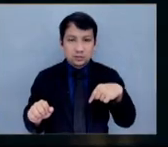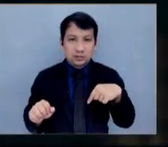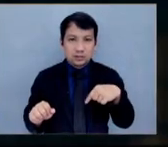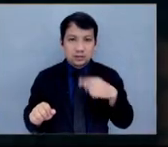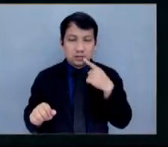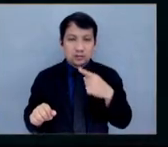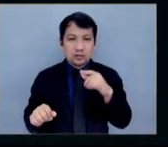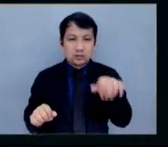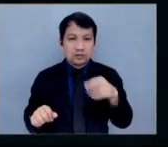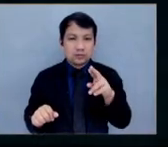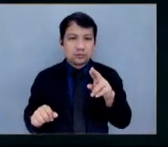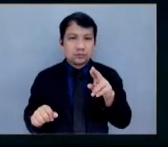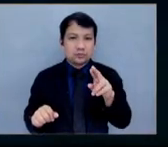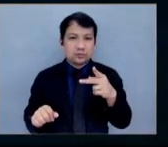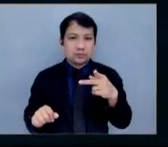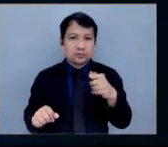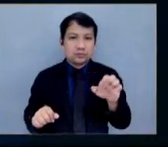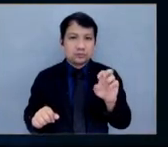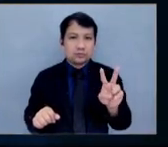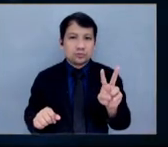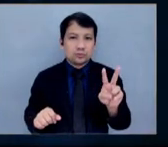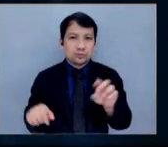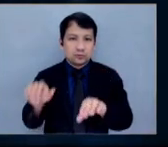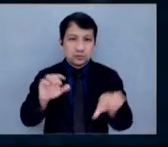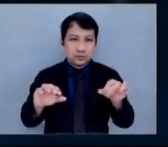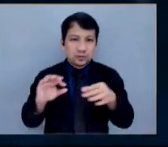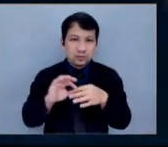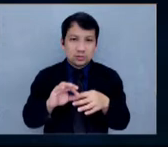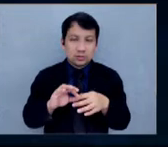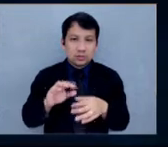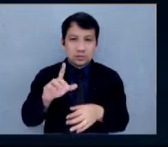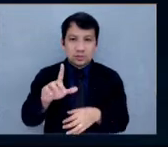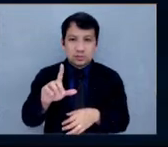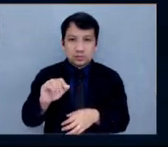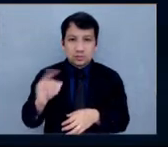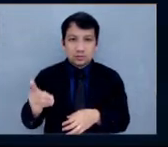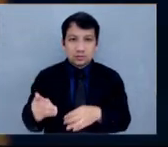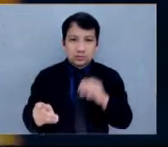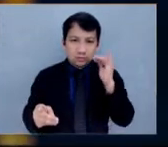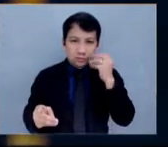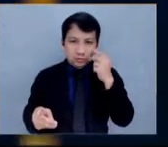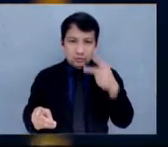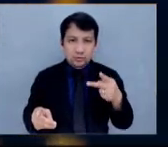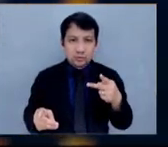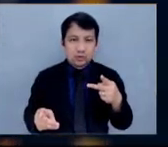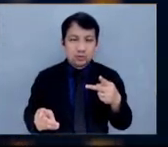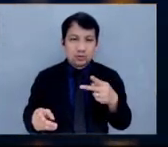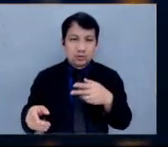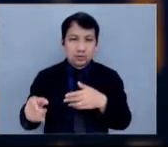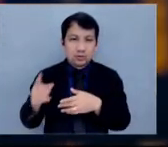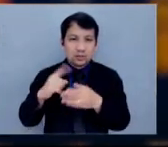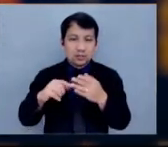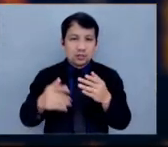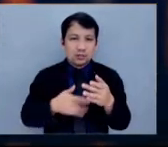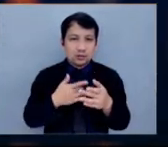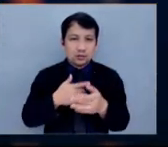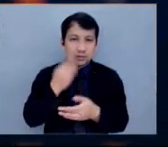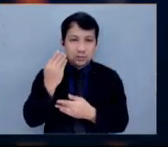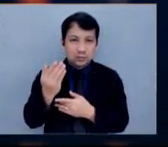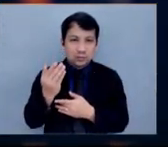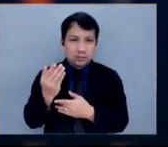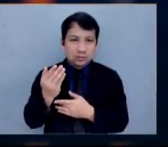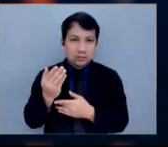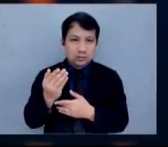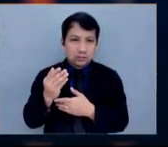2, nag-uumapaw sa chemistry sina Lady Gaga at Joaquin. Nakadagdag pa sa feels ang mga artful shots sa